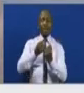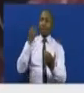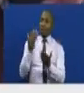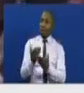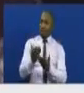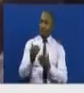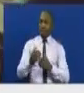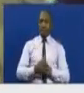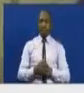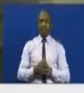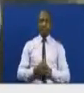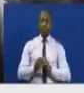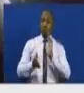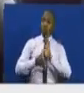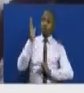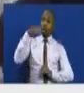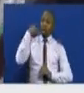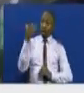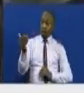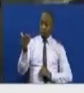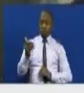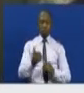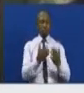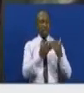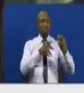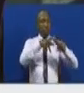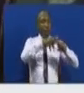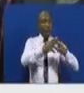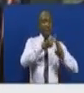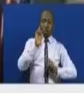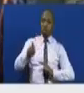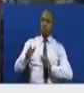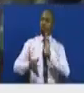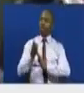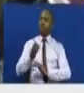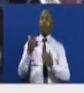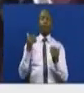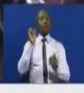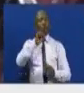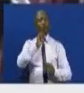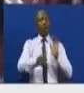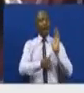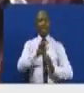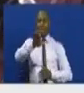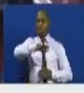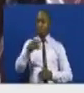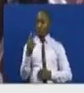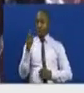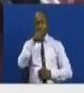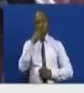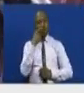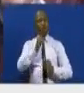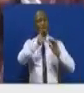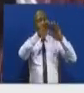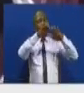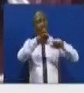hilo kuanzia kesho, kwa sababu mkandarasi yuko. Tutamuelekeza aanze na haya maeneo mawili kwanza yalionekana yameshuka chini